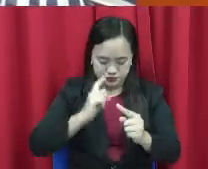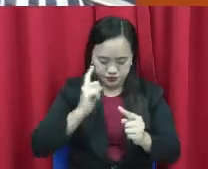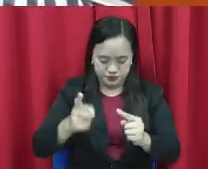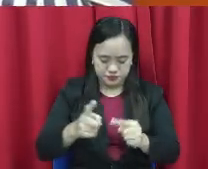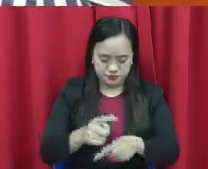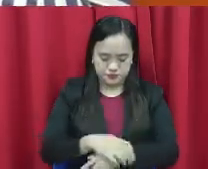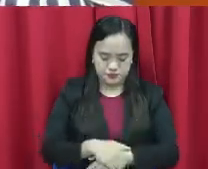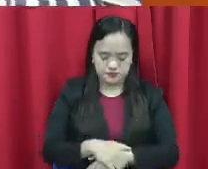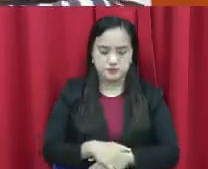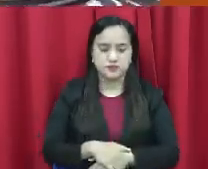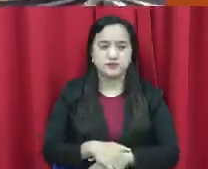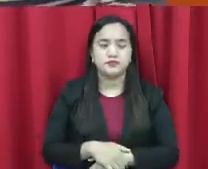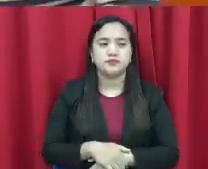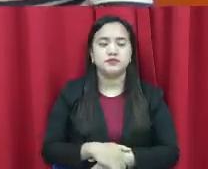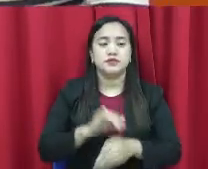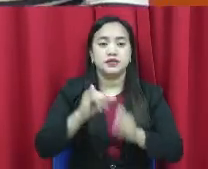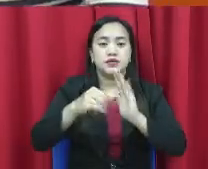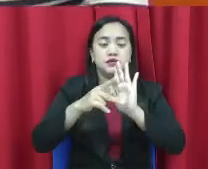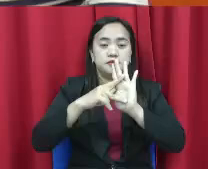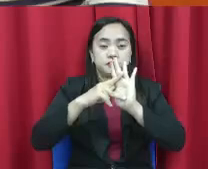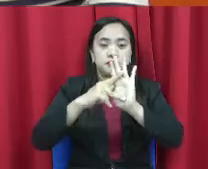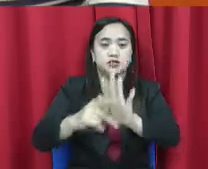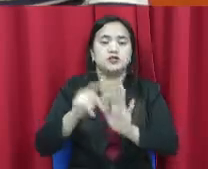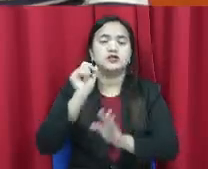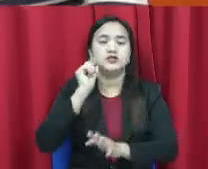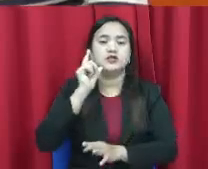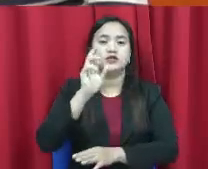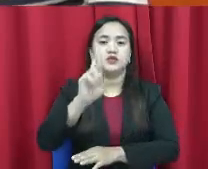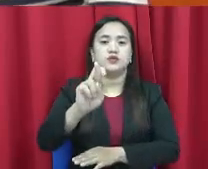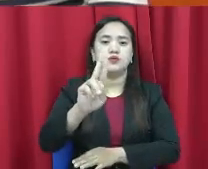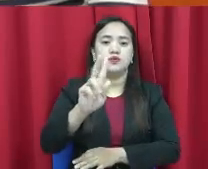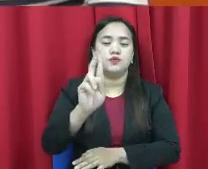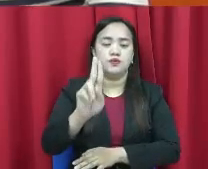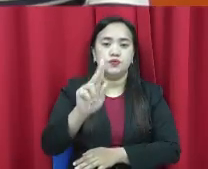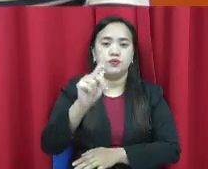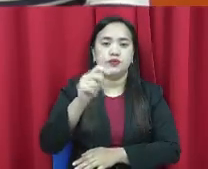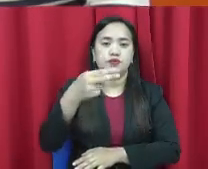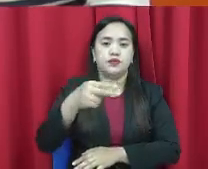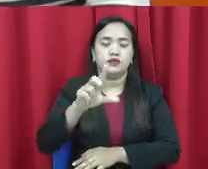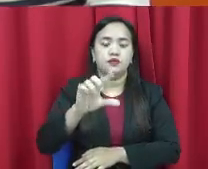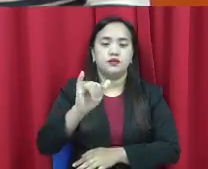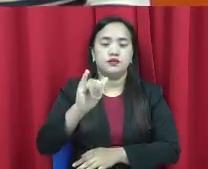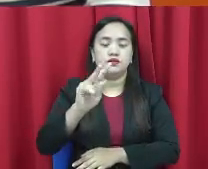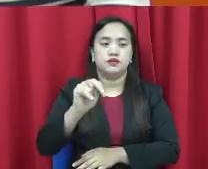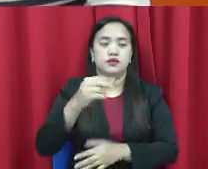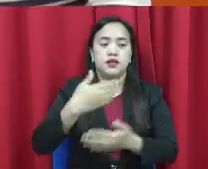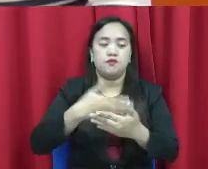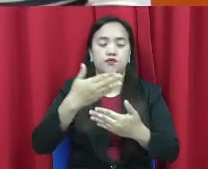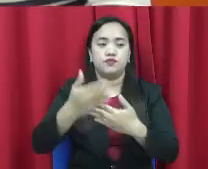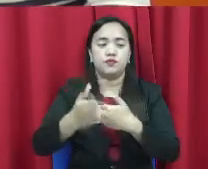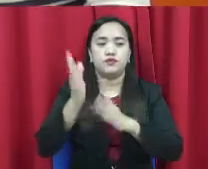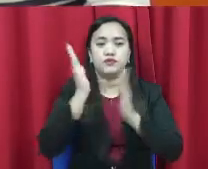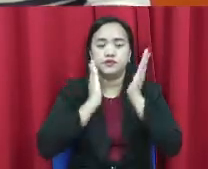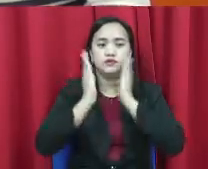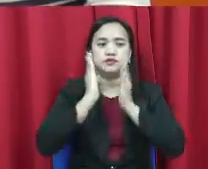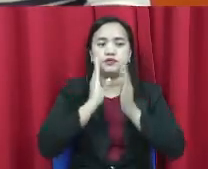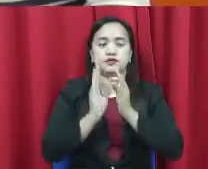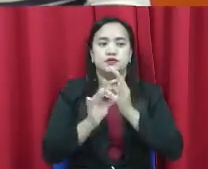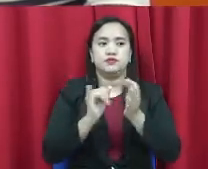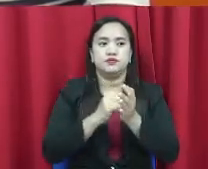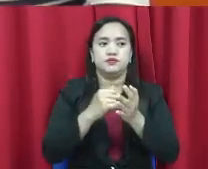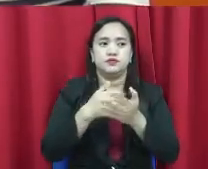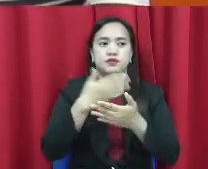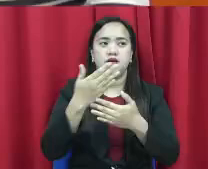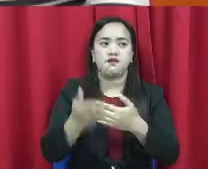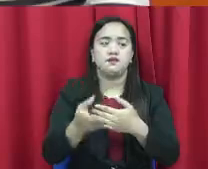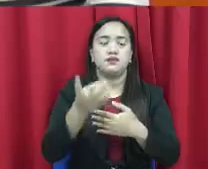ko ipin ko kay ma'am rlin kinausap ko siya after service Sabi ko ma'am Okay lang po ba after